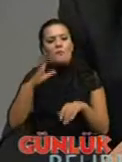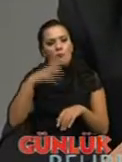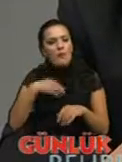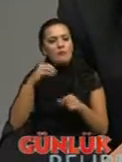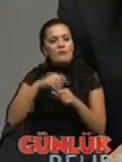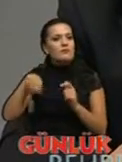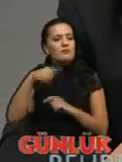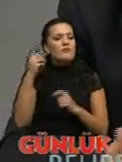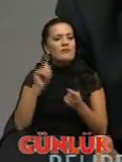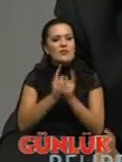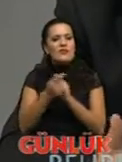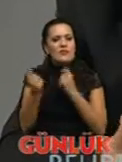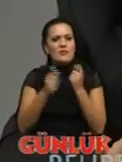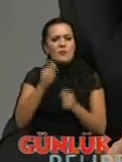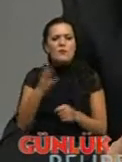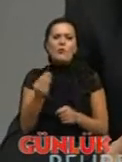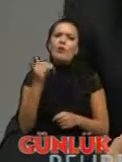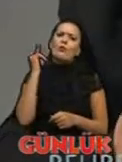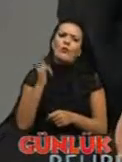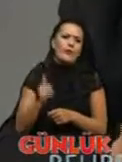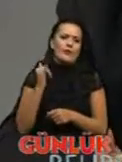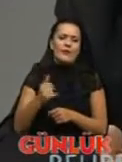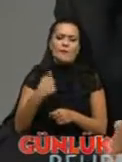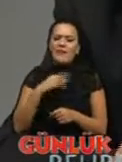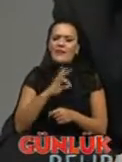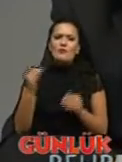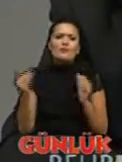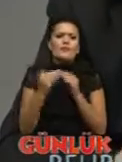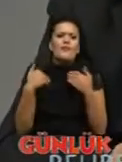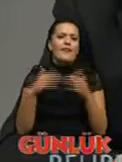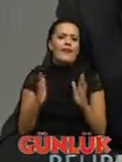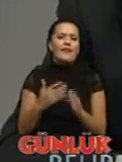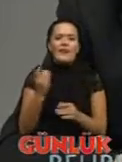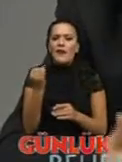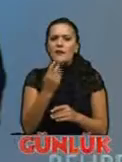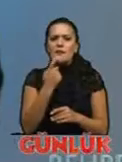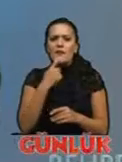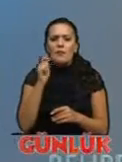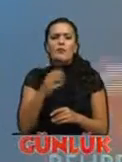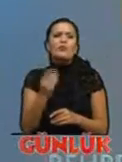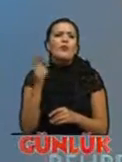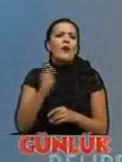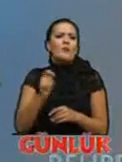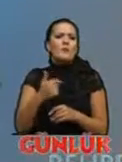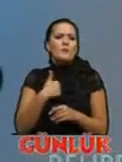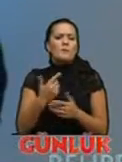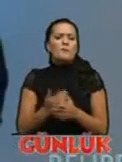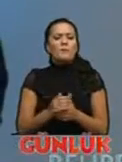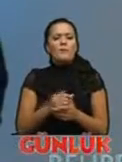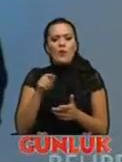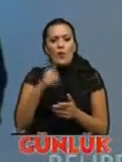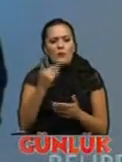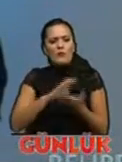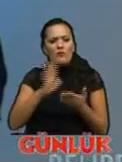yaptım. Feci kötü bir şeydi. Yani bana hiç uymuyor. Yani hiç ben, kaç yani, sene yaptınız o işi? Yani. Bir de öyle bir durum var evet. Değil mi